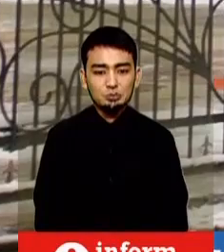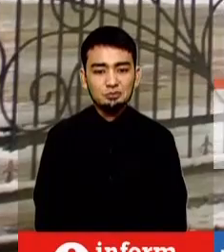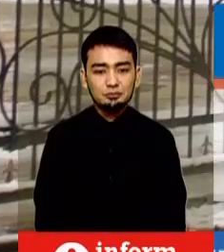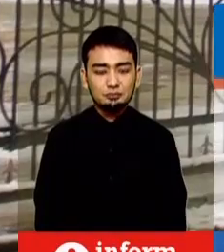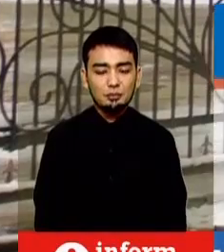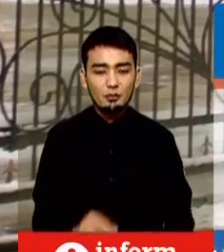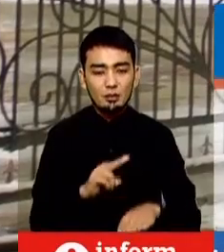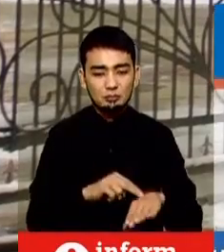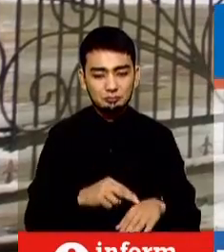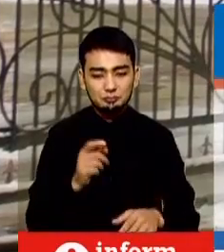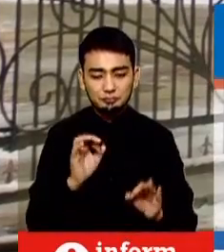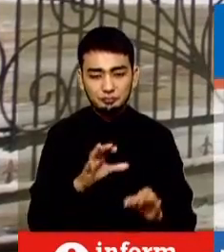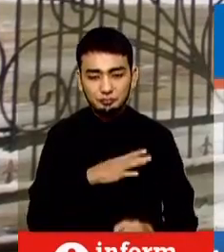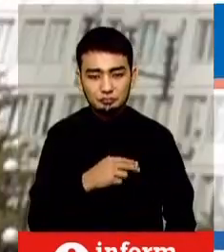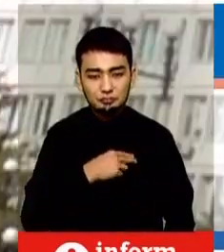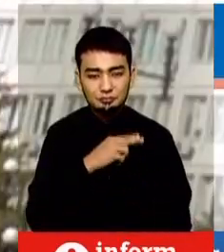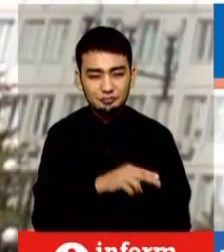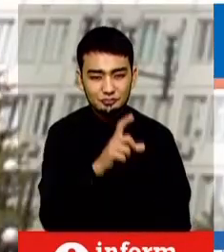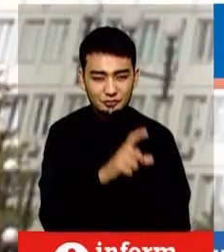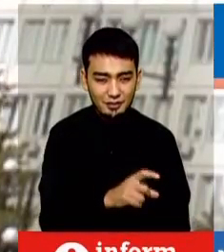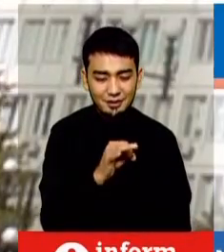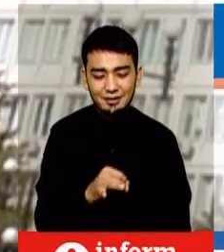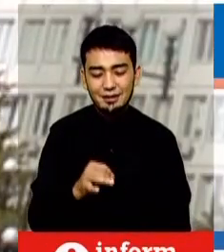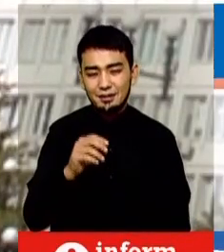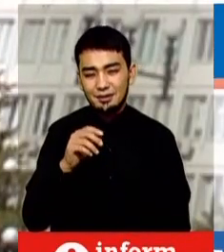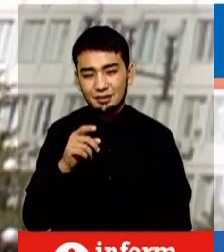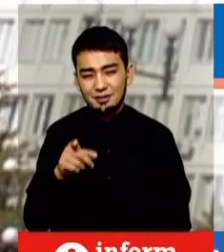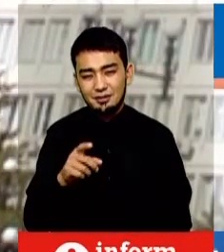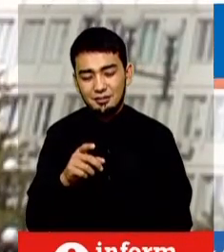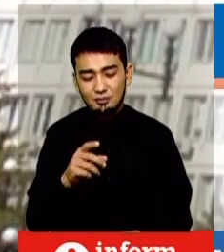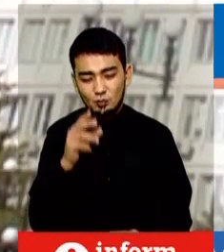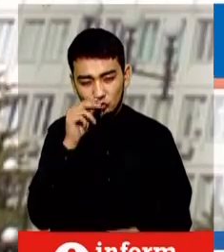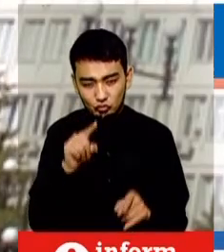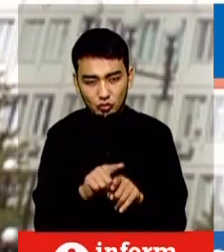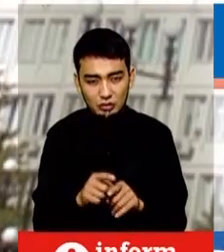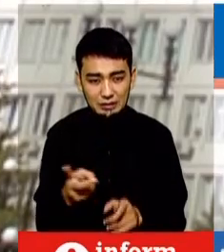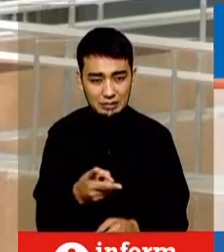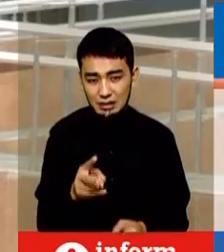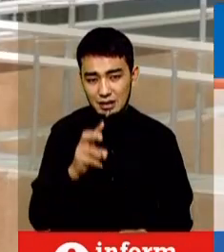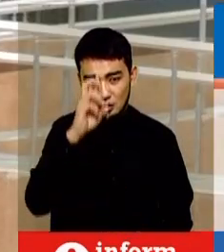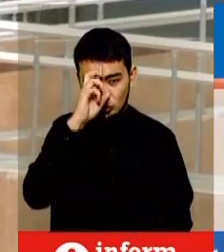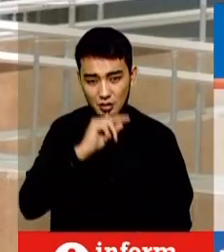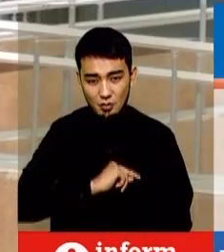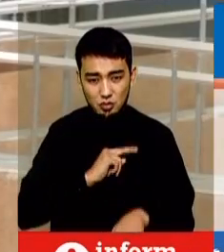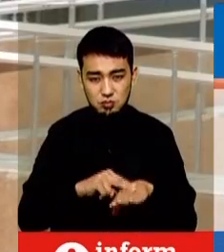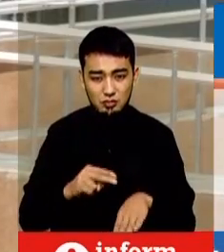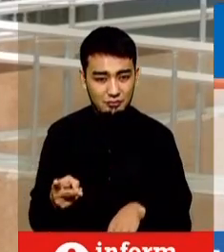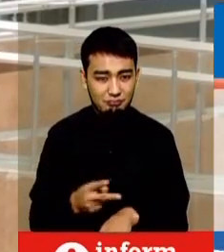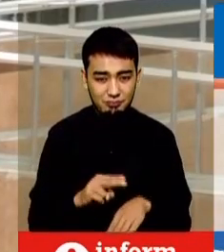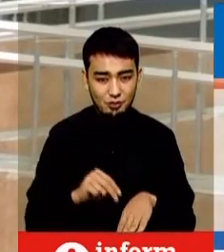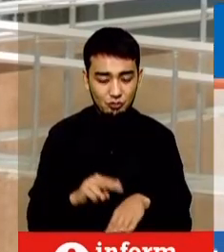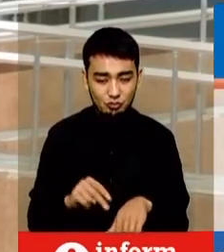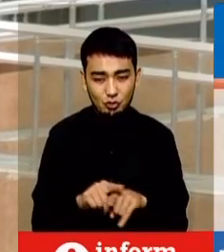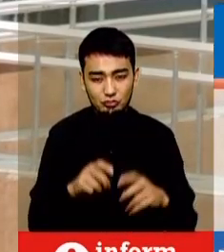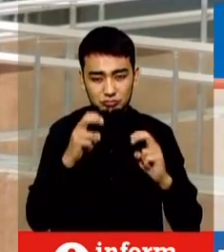В полиции подтвердили, что убитая и подозреваемые работали в органах. Супруги собирались разводиться. Расследование уголовного дела